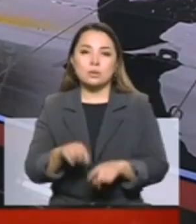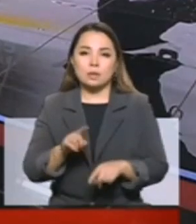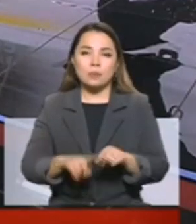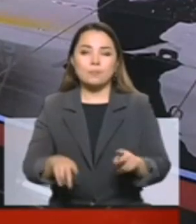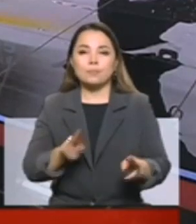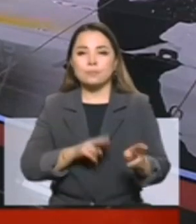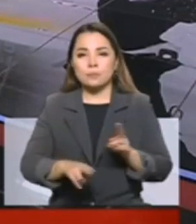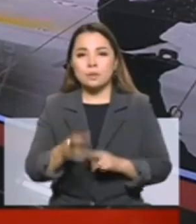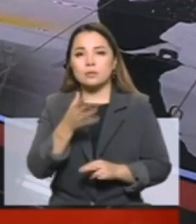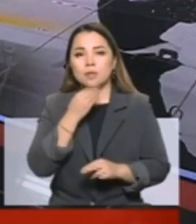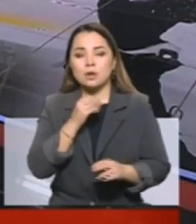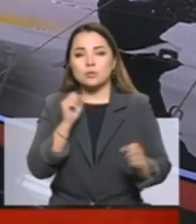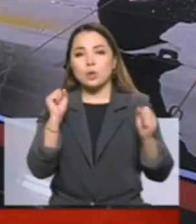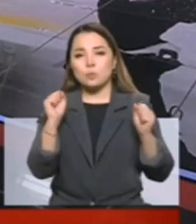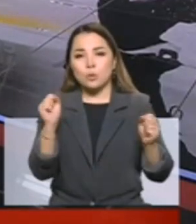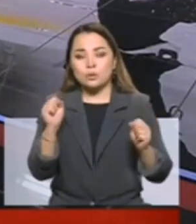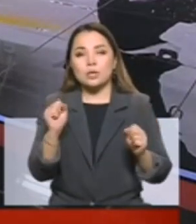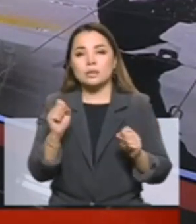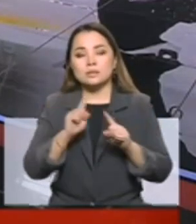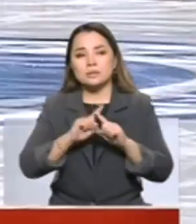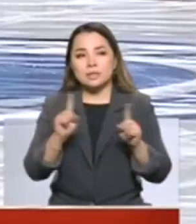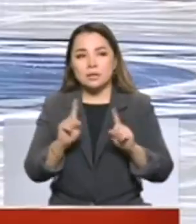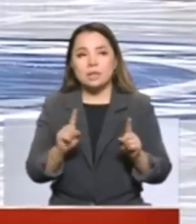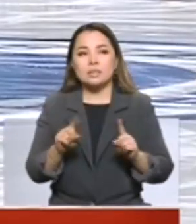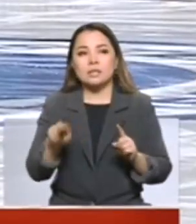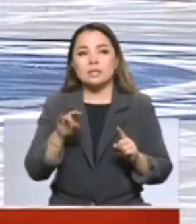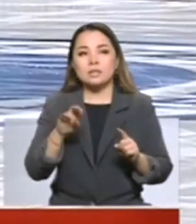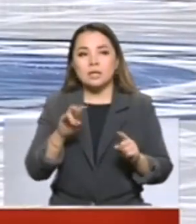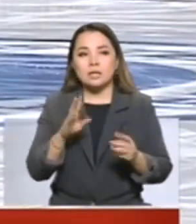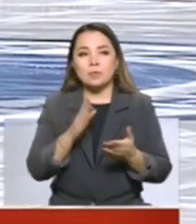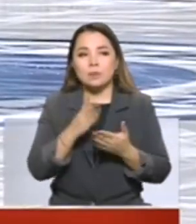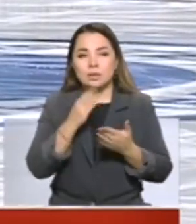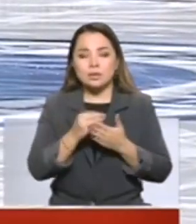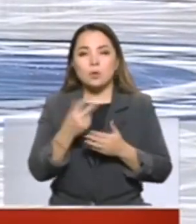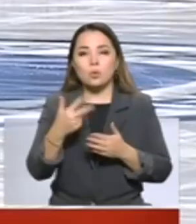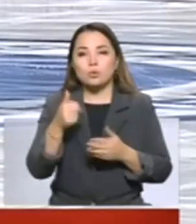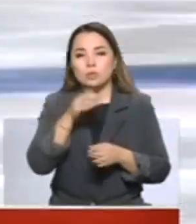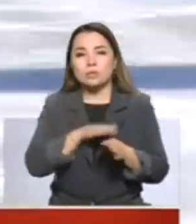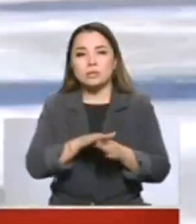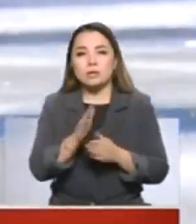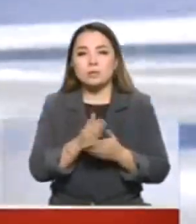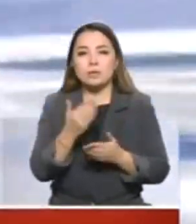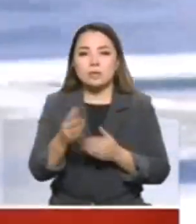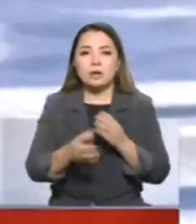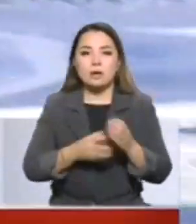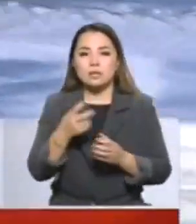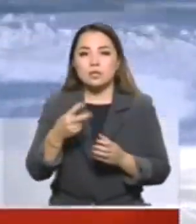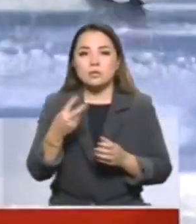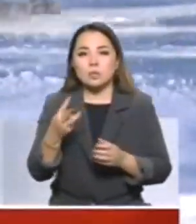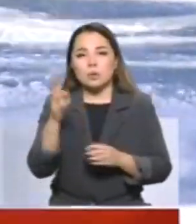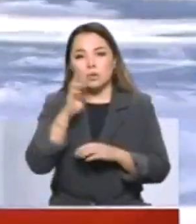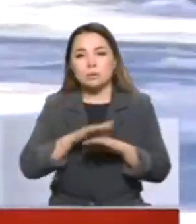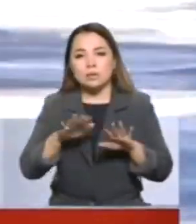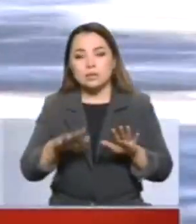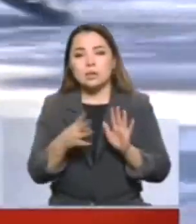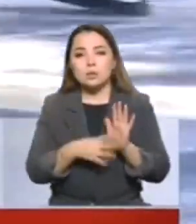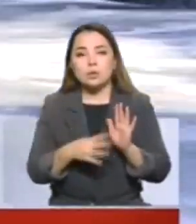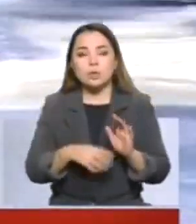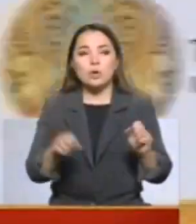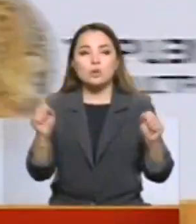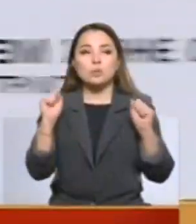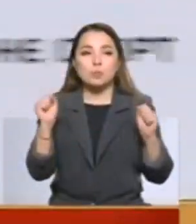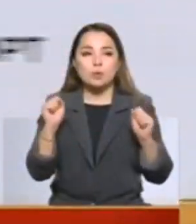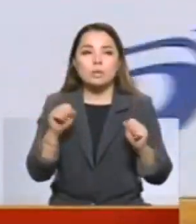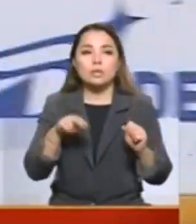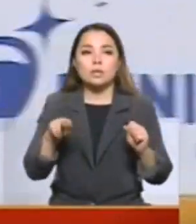Отандасымыз мәнерлеп сырғанау спортының жұлдызы Денис Тен көзі тірі болғанда биыл 30 жасқа толар еді. Әлемнің 23 елінен келген 90 спортшының